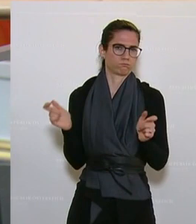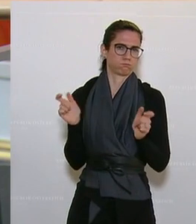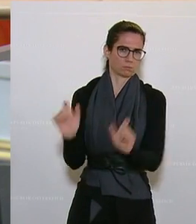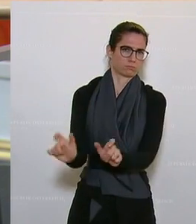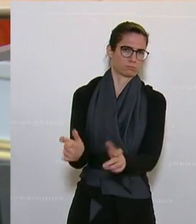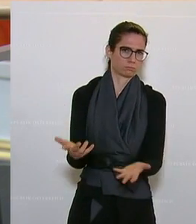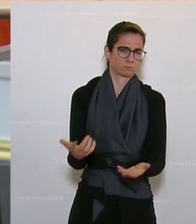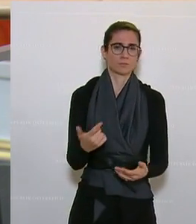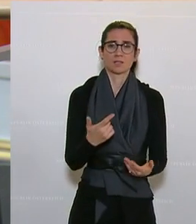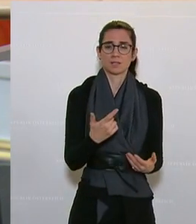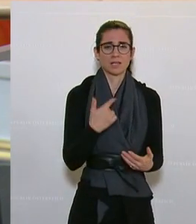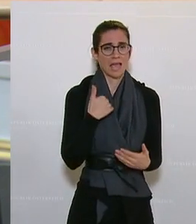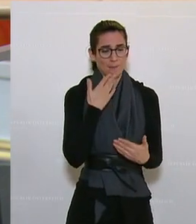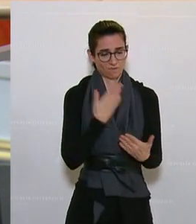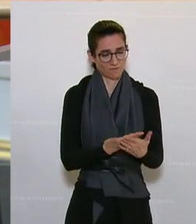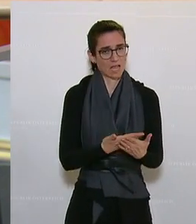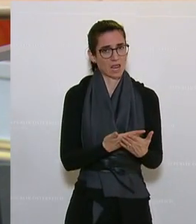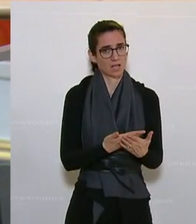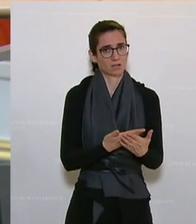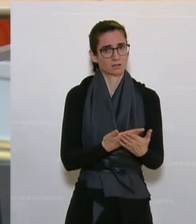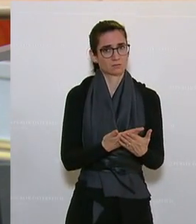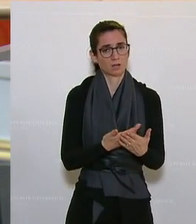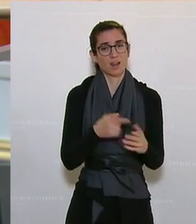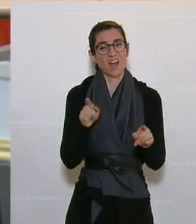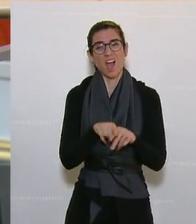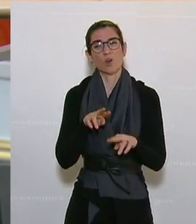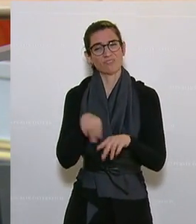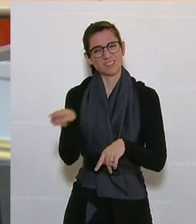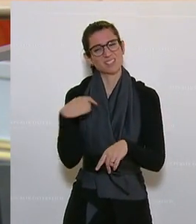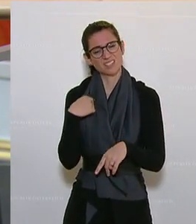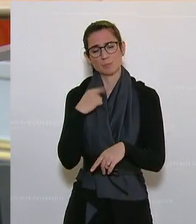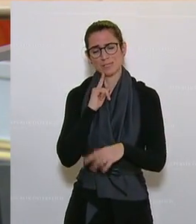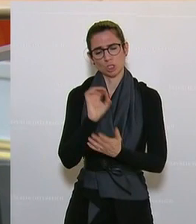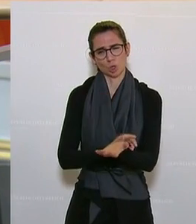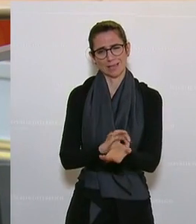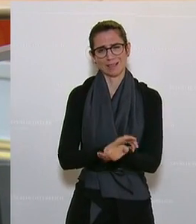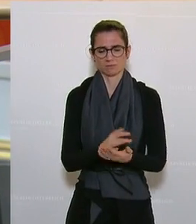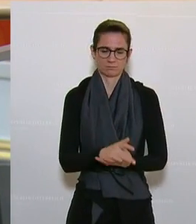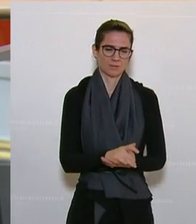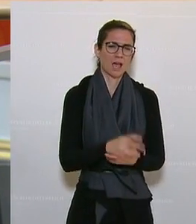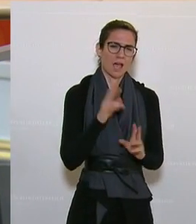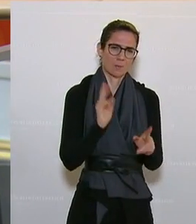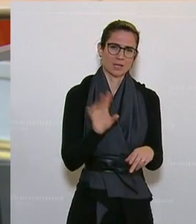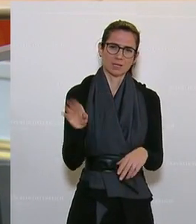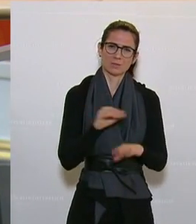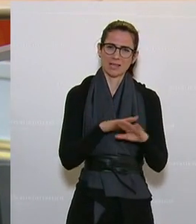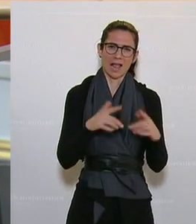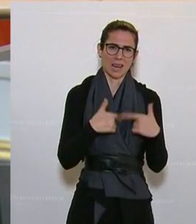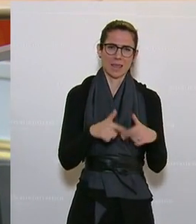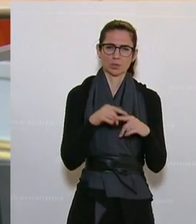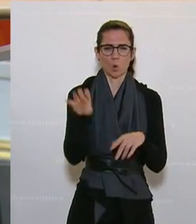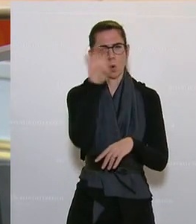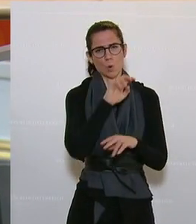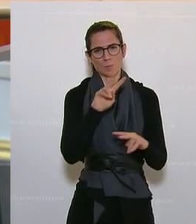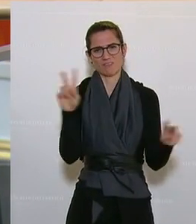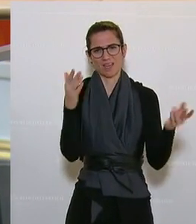und zweitens, da würde ich wirklich empfehlen, ich weiß, wenn Ihnen das Argument auf die Nerven geht, ja, aber das können Sie wirklich mit allen Ländern in Europa vergleichen.